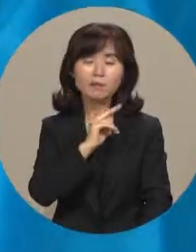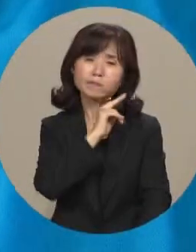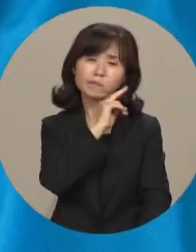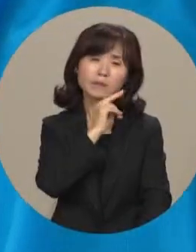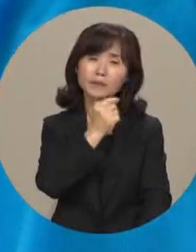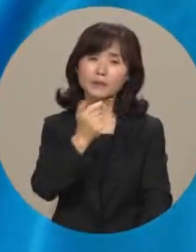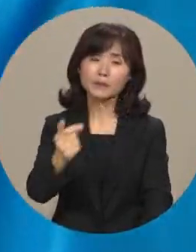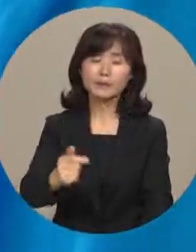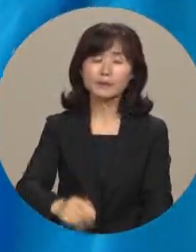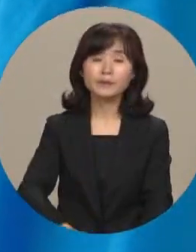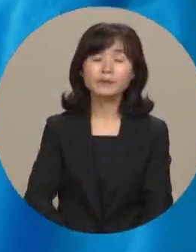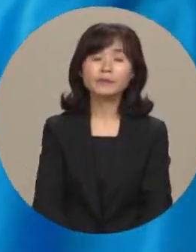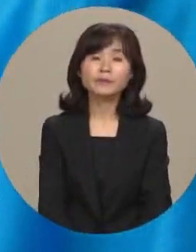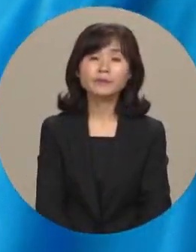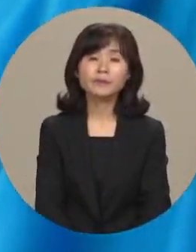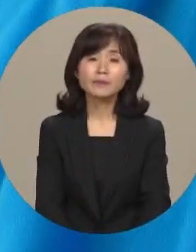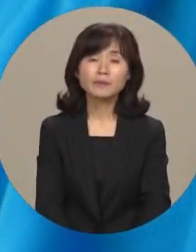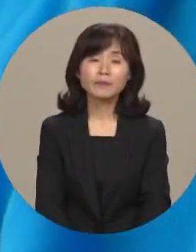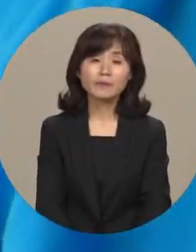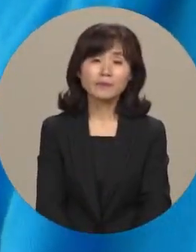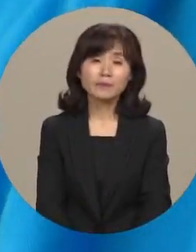많습니다 EBS 뉴스 박광주입니다